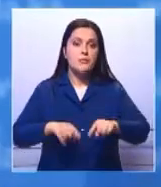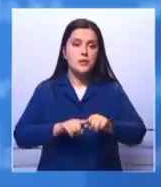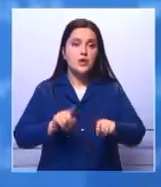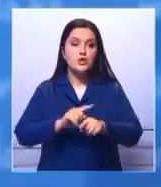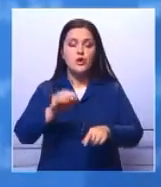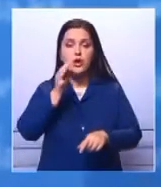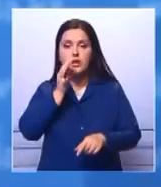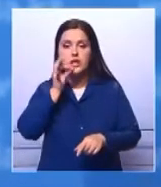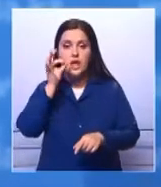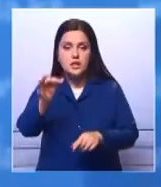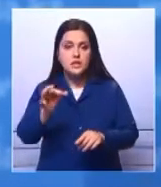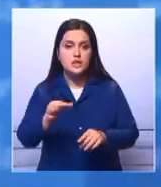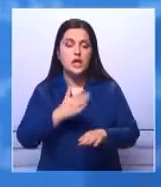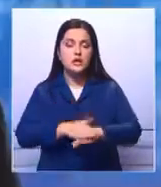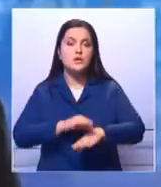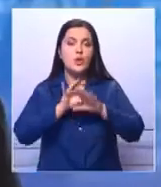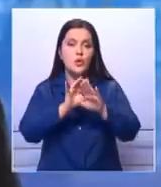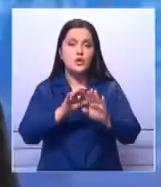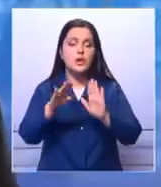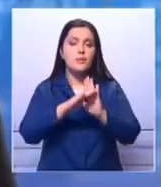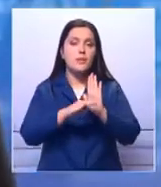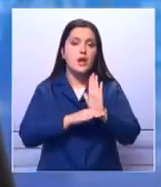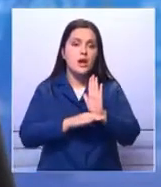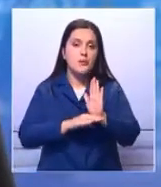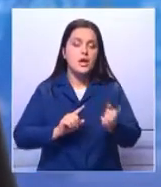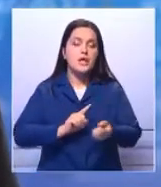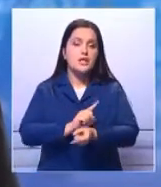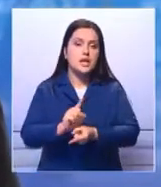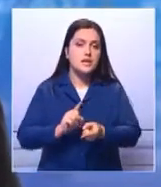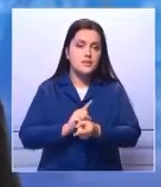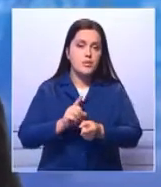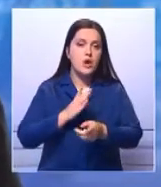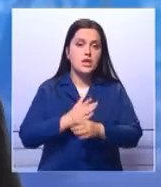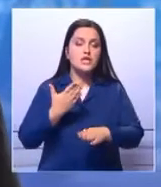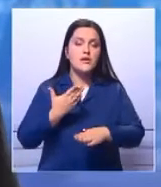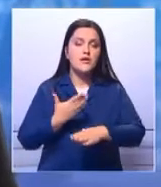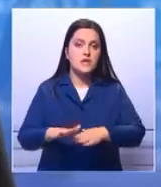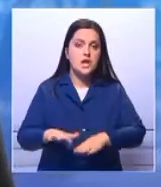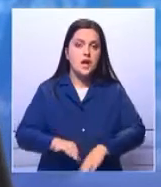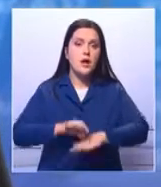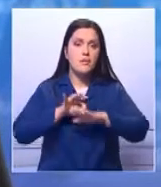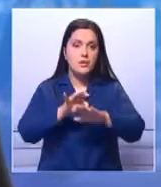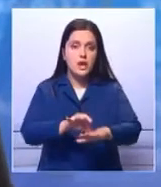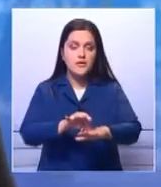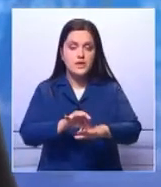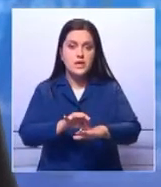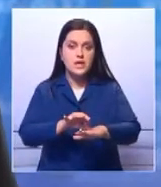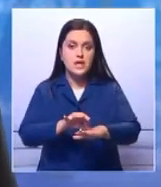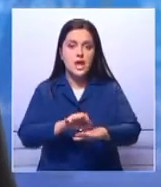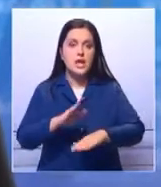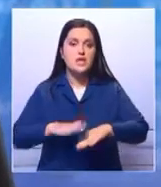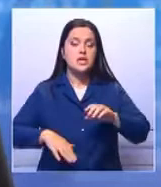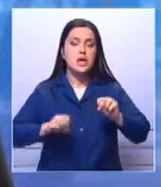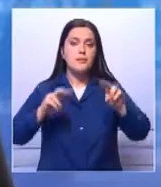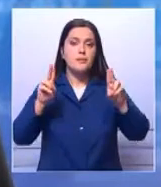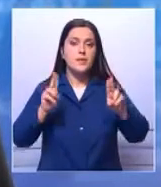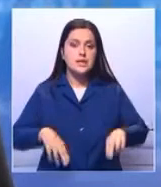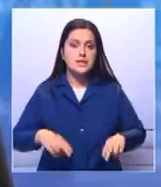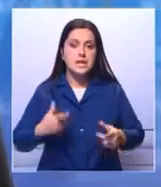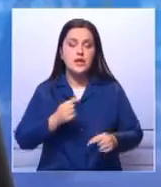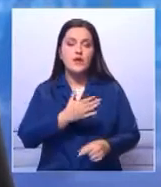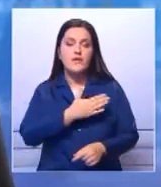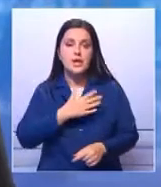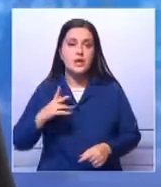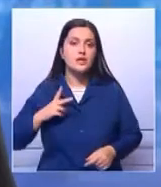доложился о ходе программы трансформации, особенно в части проведения кадровой политики, где в наших